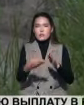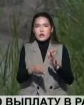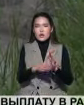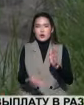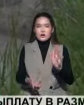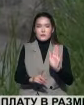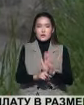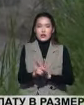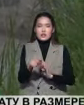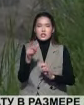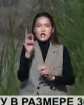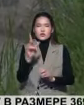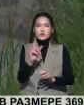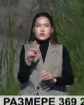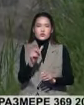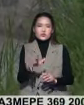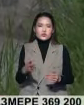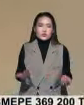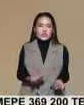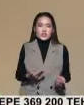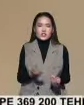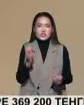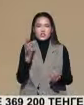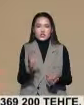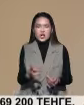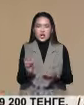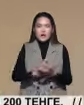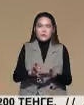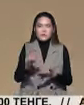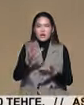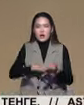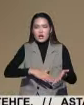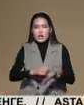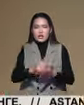квартир боятся, что в один из дней их жилье может рухнуть. Многие здесь и